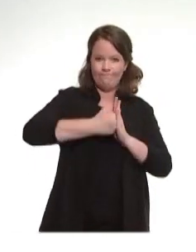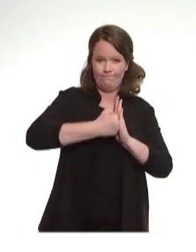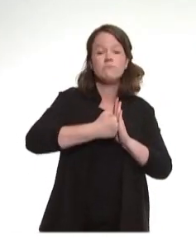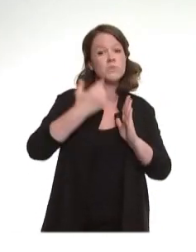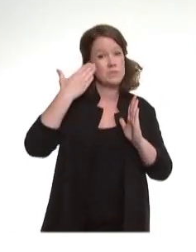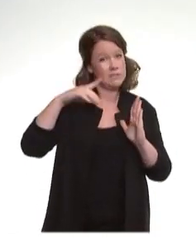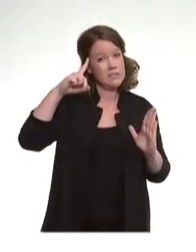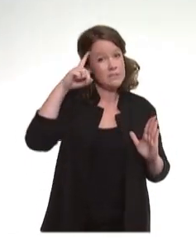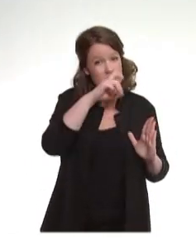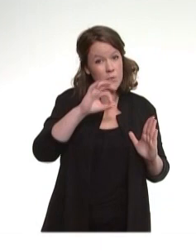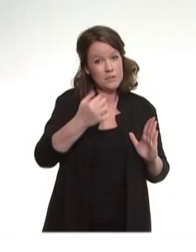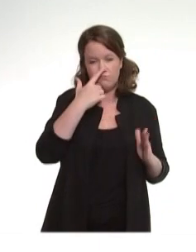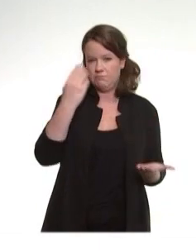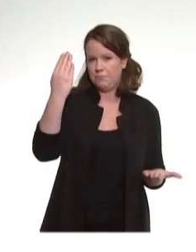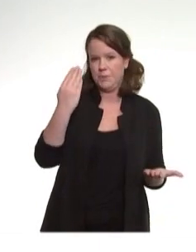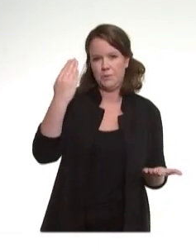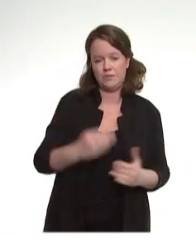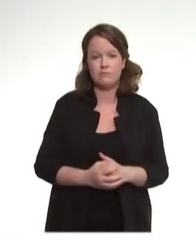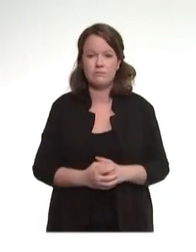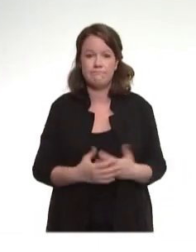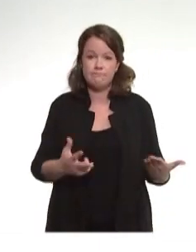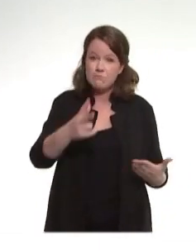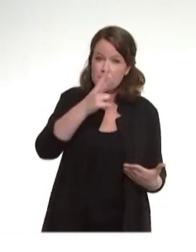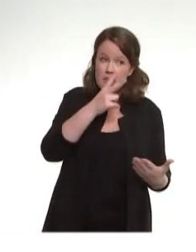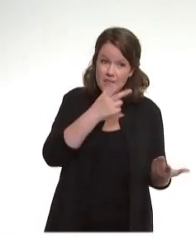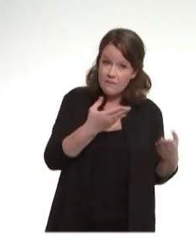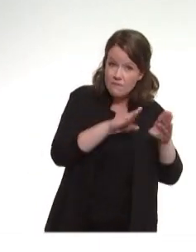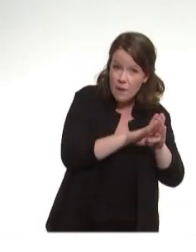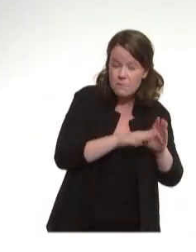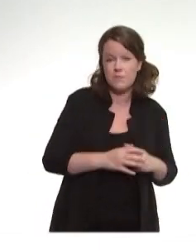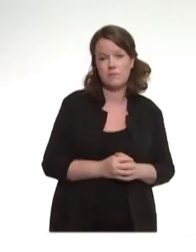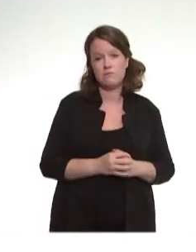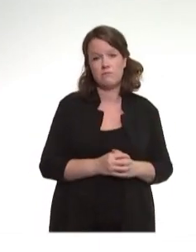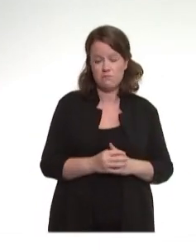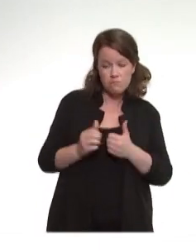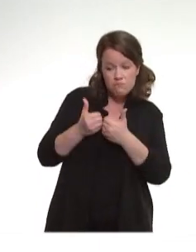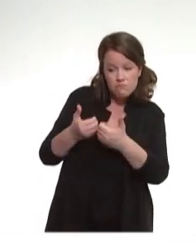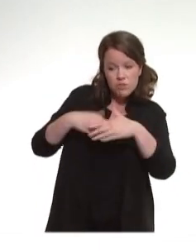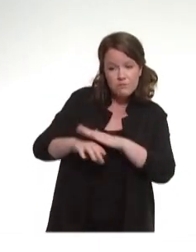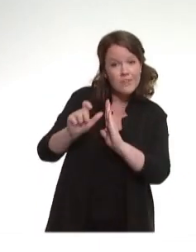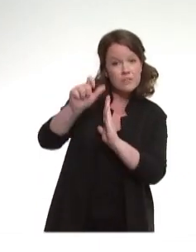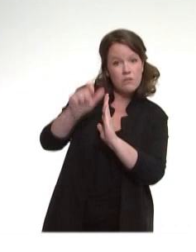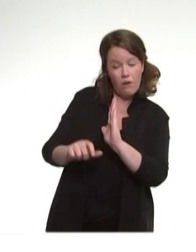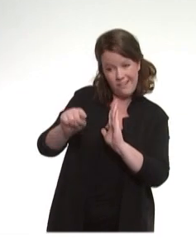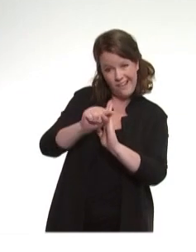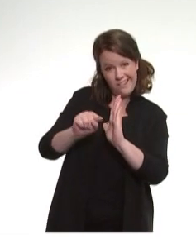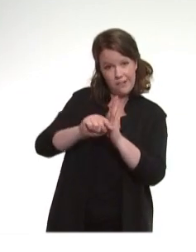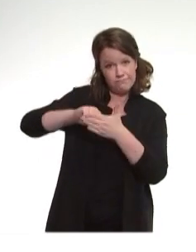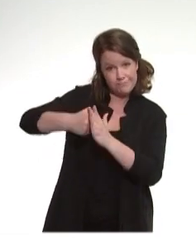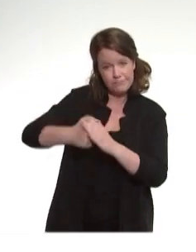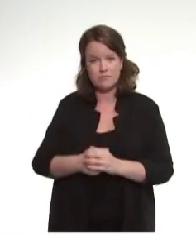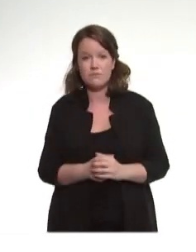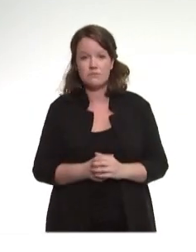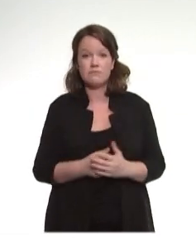mesures sur des fermetures de bar sur des règles sanitaires dans certains restaurants me jure qu a aussi un impact sur l'activité